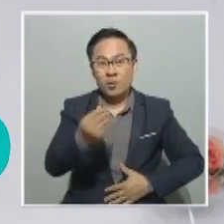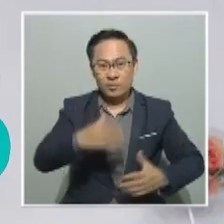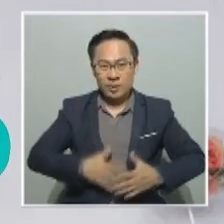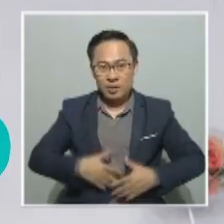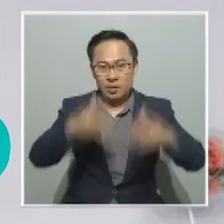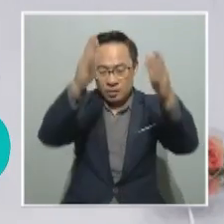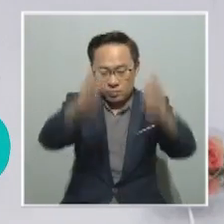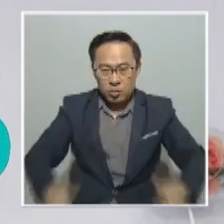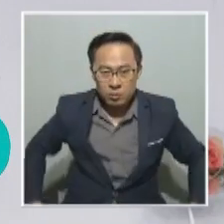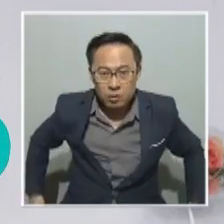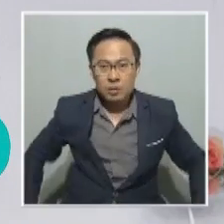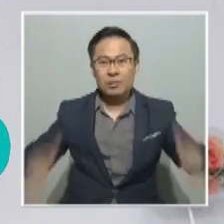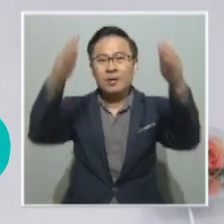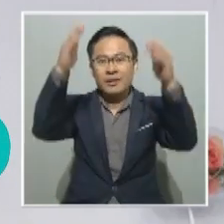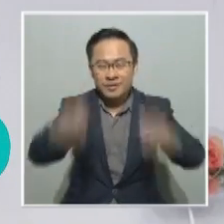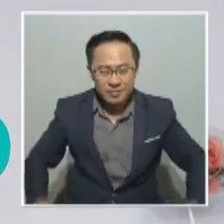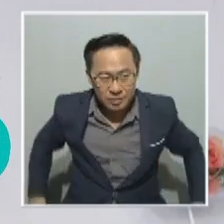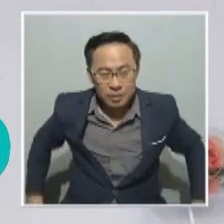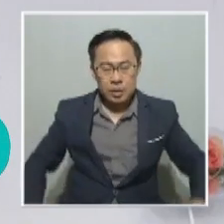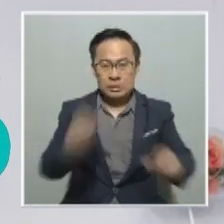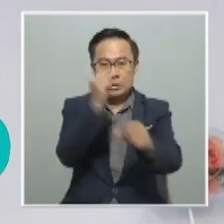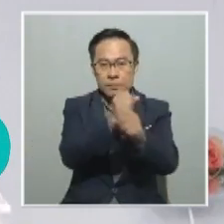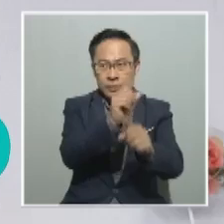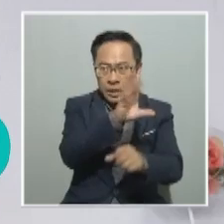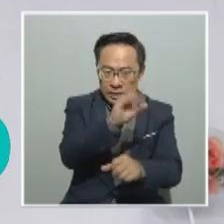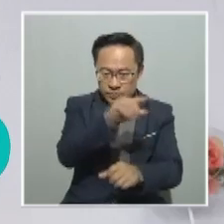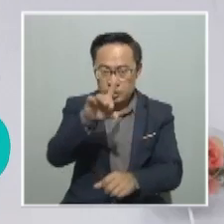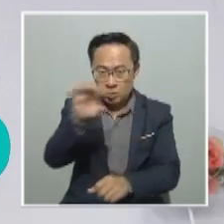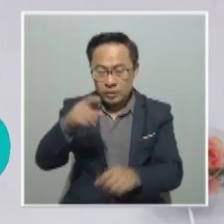พอเราใช้ทำไปเยอะๆเนี่ยถ้าเกิดว่าเราทำไปสัก 50-100 ครั้งเนี่ย